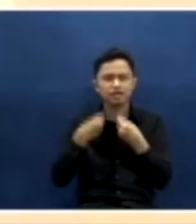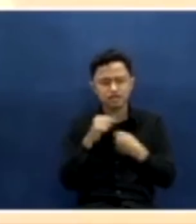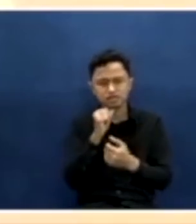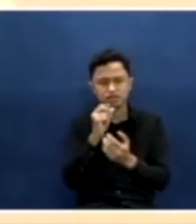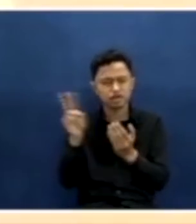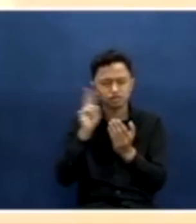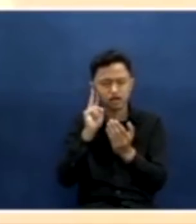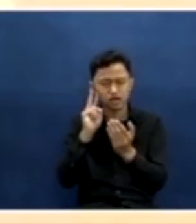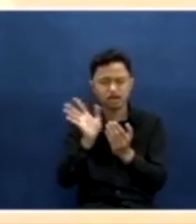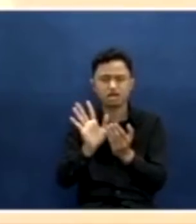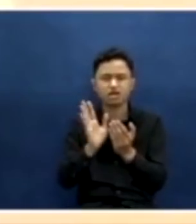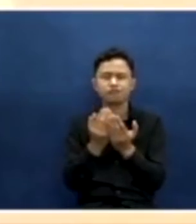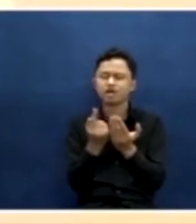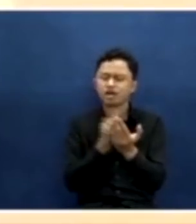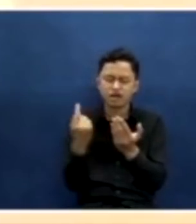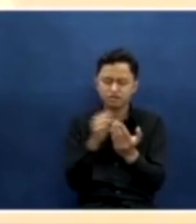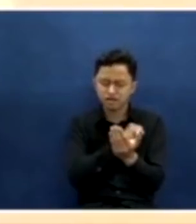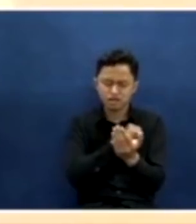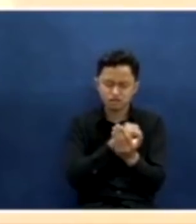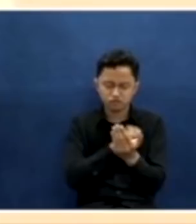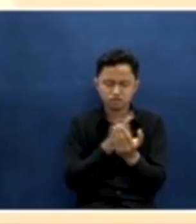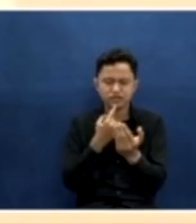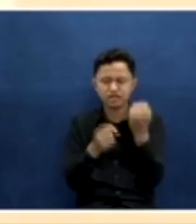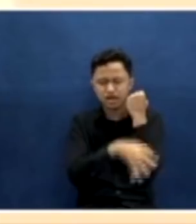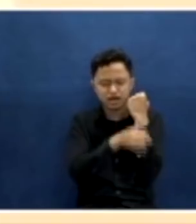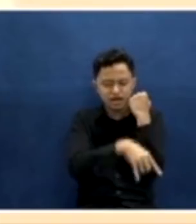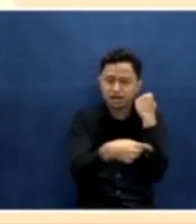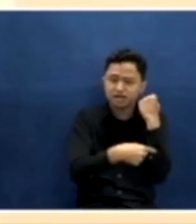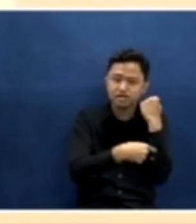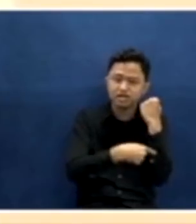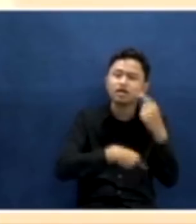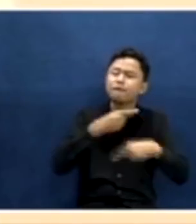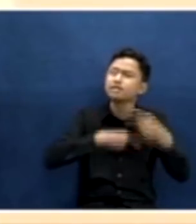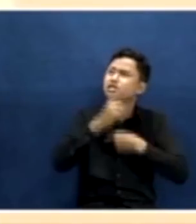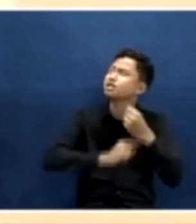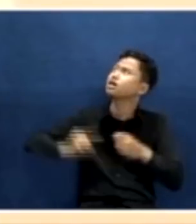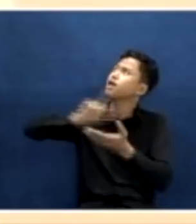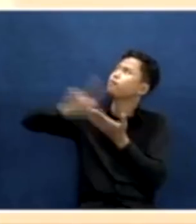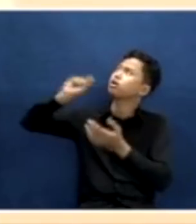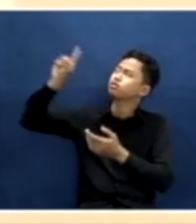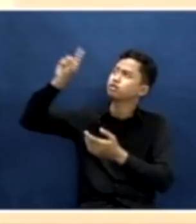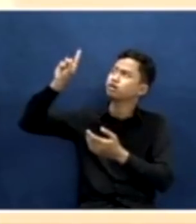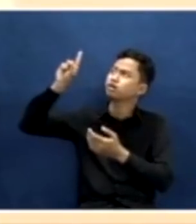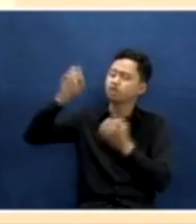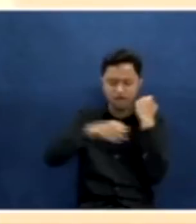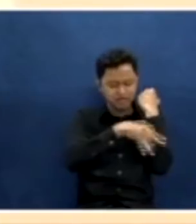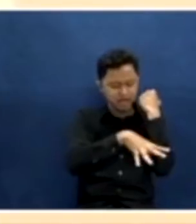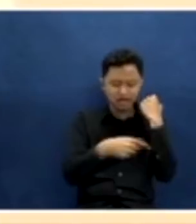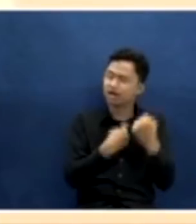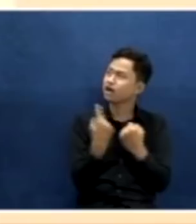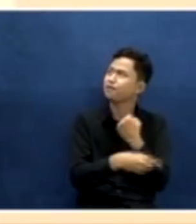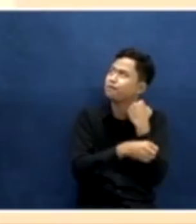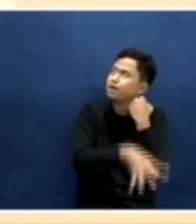kami kuatir darah-darah itu nanti akan menggugat dia dapat engkau ya robb kami darah kami menetes ya robb